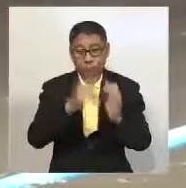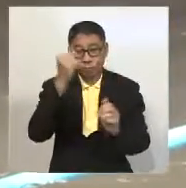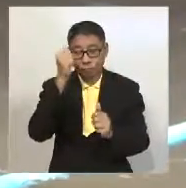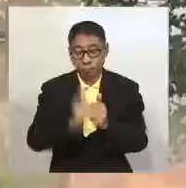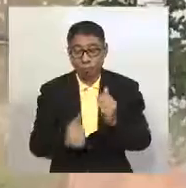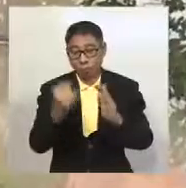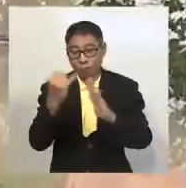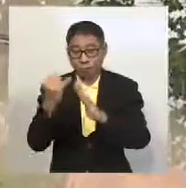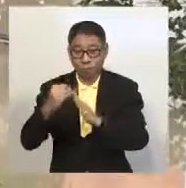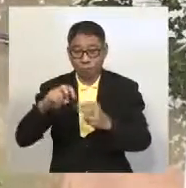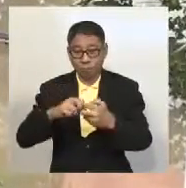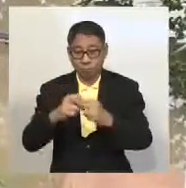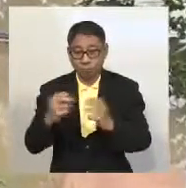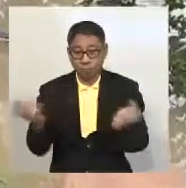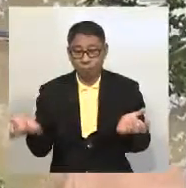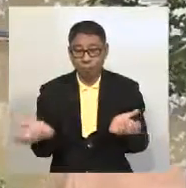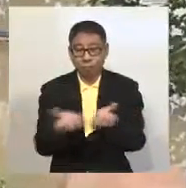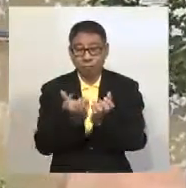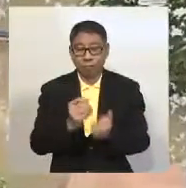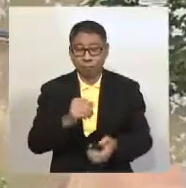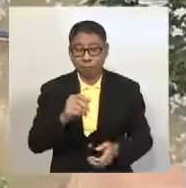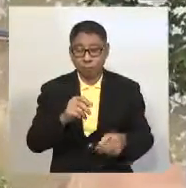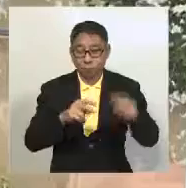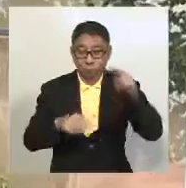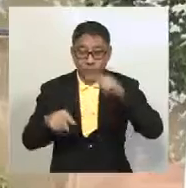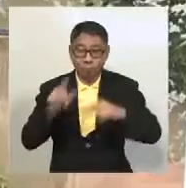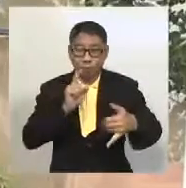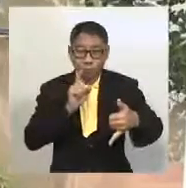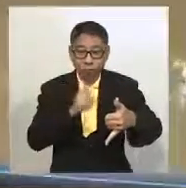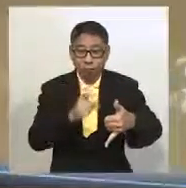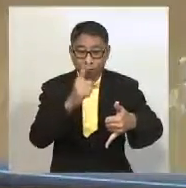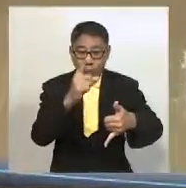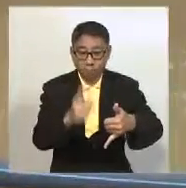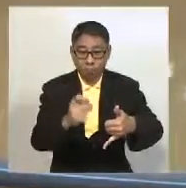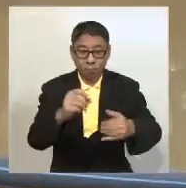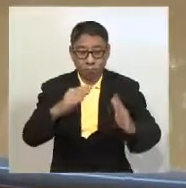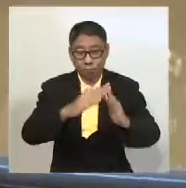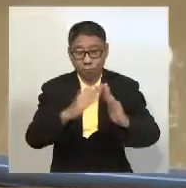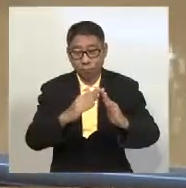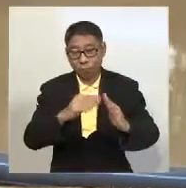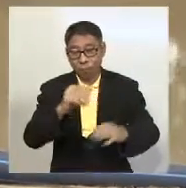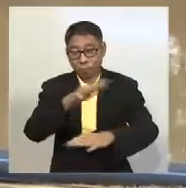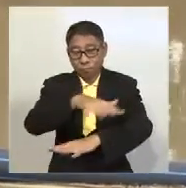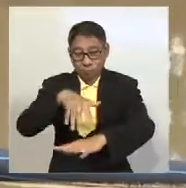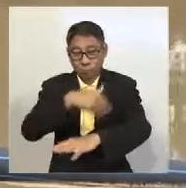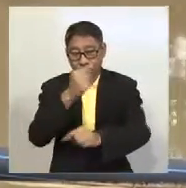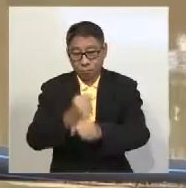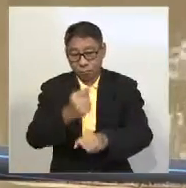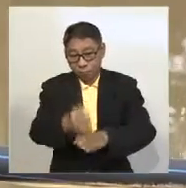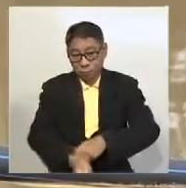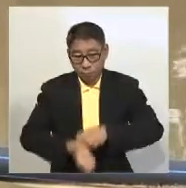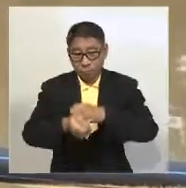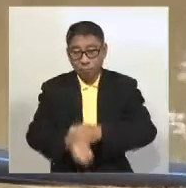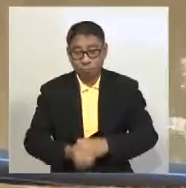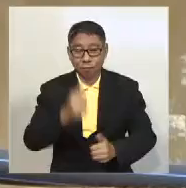ทุกจังหวัดที่ได้รับผลกระทบจากนี้ก็จะเร่งสำรวจความเสียหายทั้งเรื่องของอาคารบ้านเรือนพื้นที่เกษตรกรรมโ